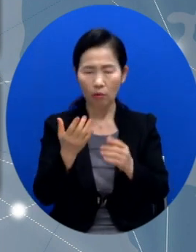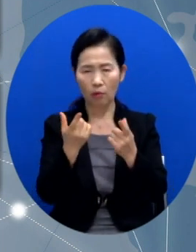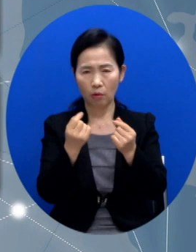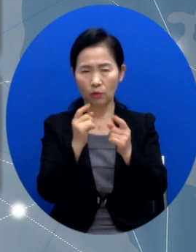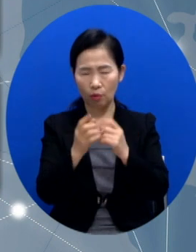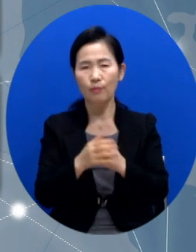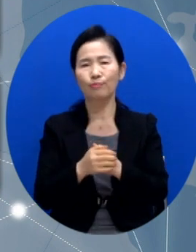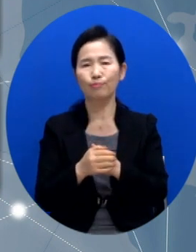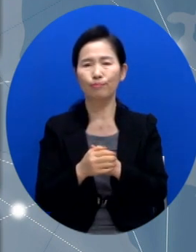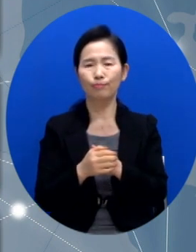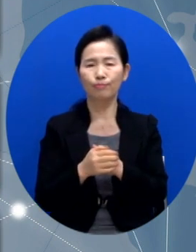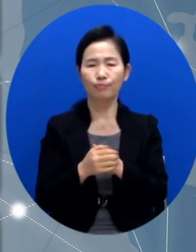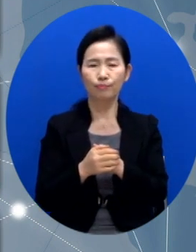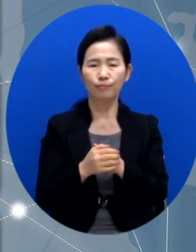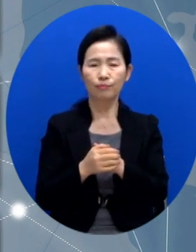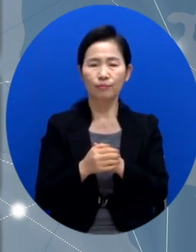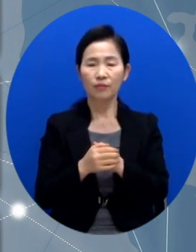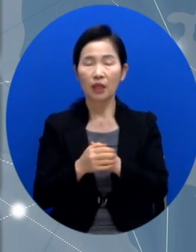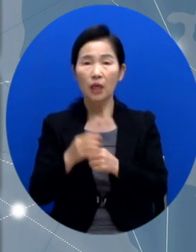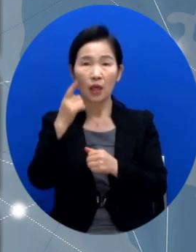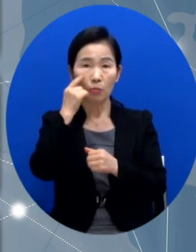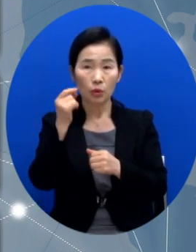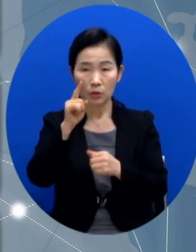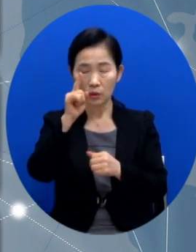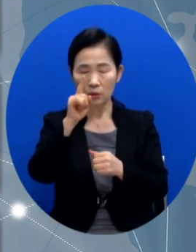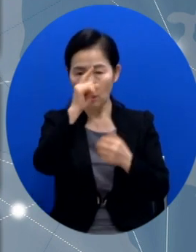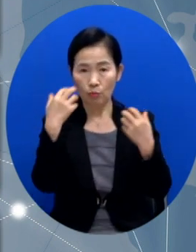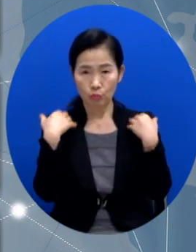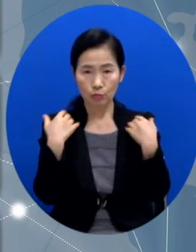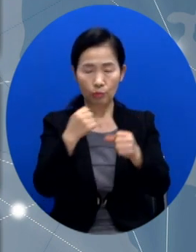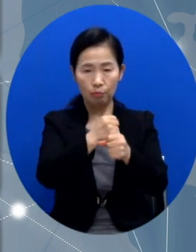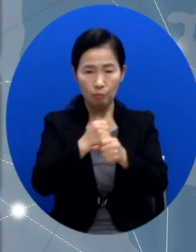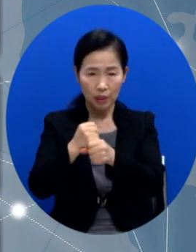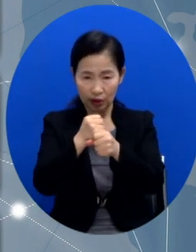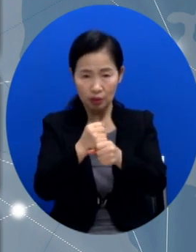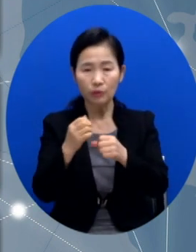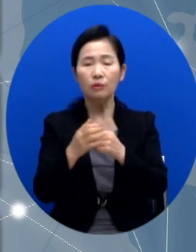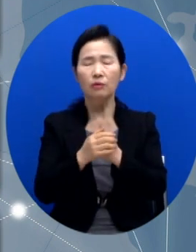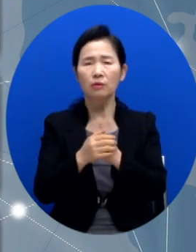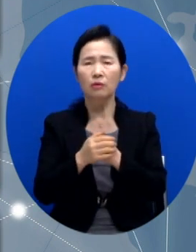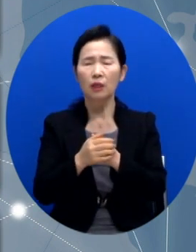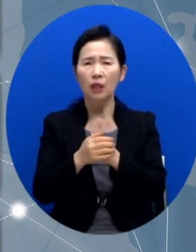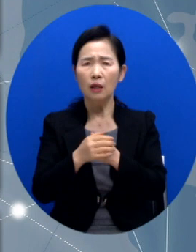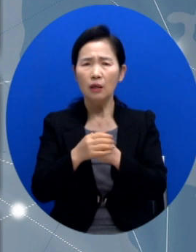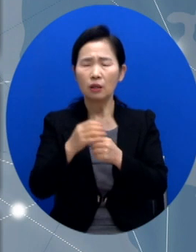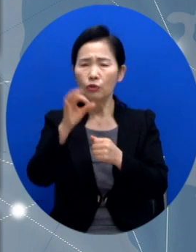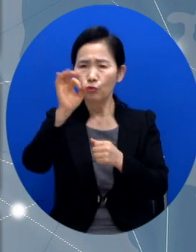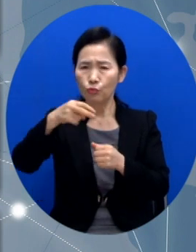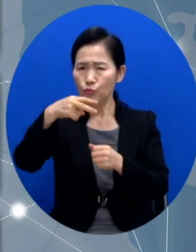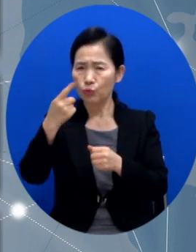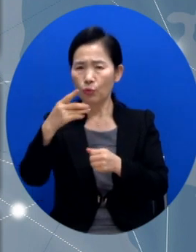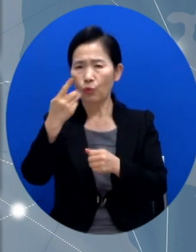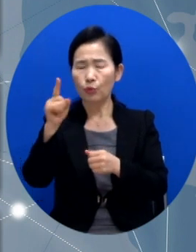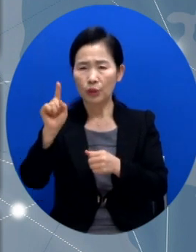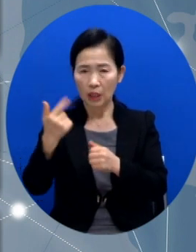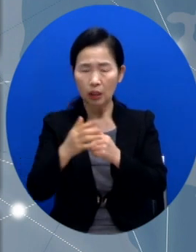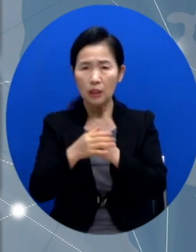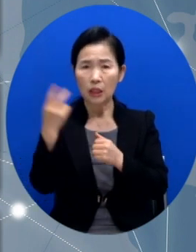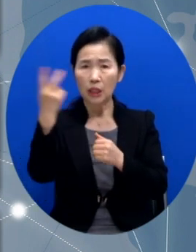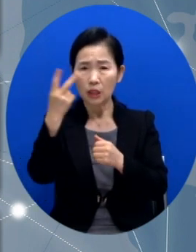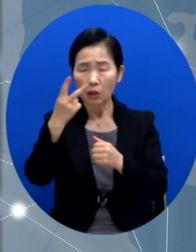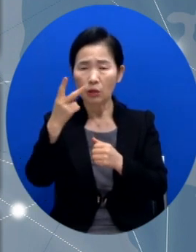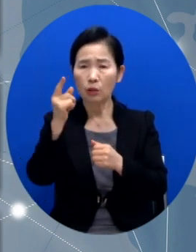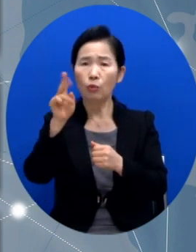보인다고 밝혔습니다. 일본 정부가 개발하고 있는 신형 대함 유도탄이 2,000km 넘게 공격할 수 있는